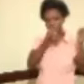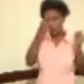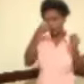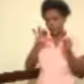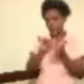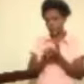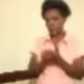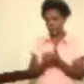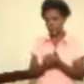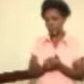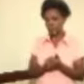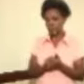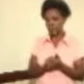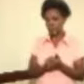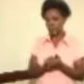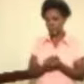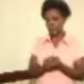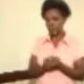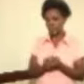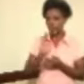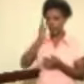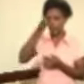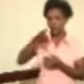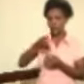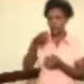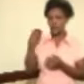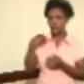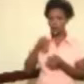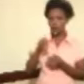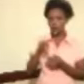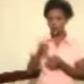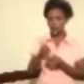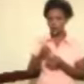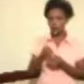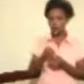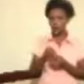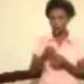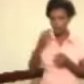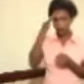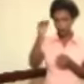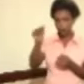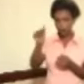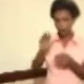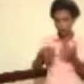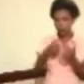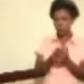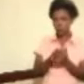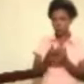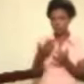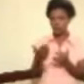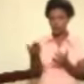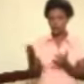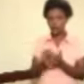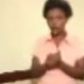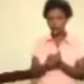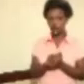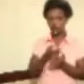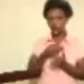parlementaire la dernière. Ensuite, c'est de bonne guerre en Haïti comme ailleurs pour accuser l'État. Et